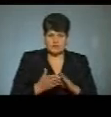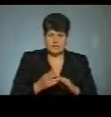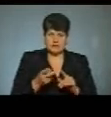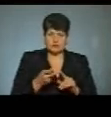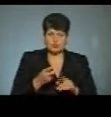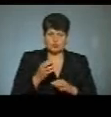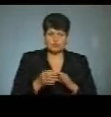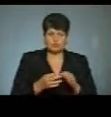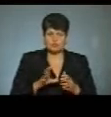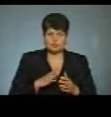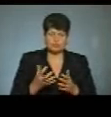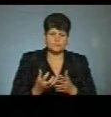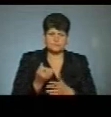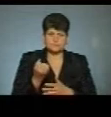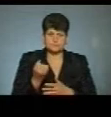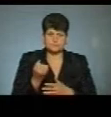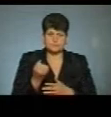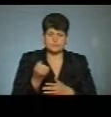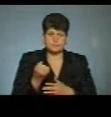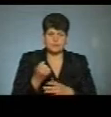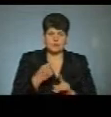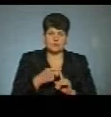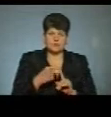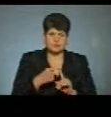другу добу було виявлено позитивний